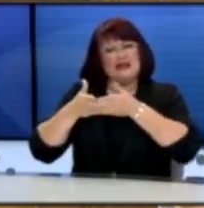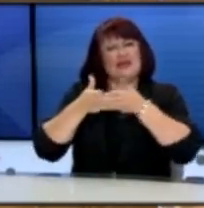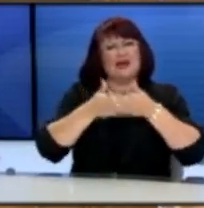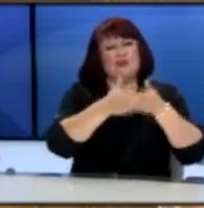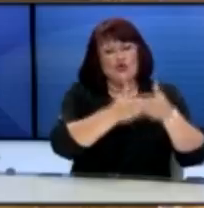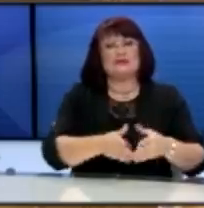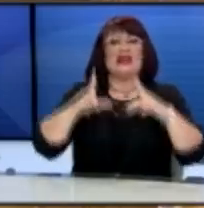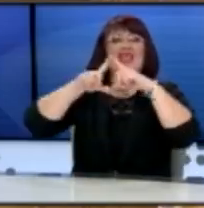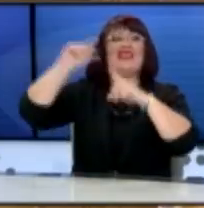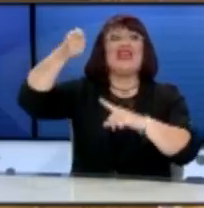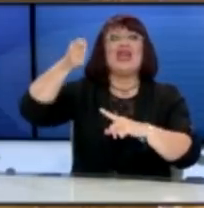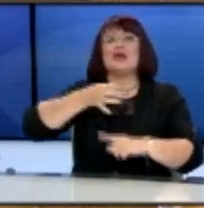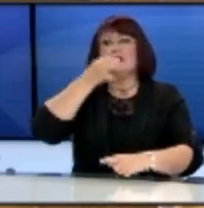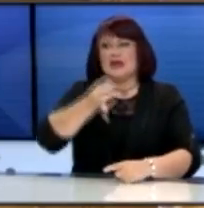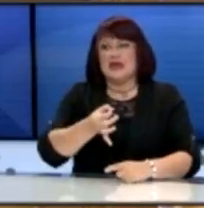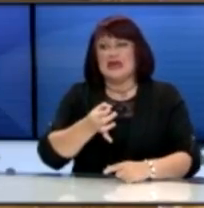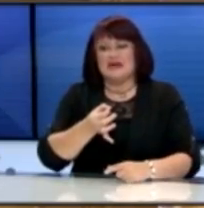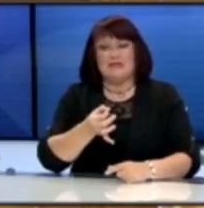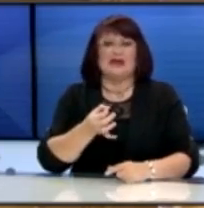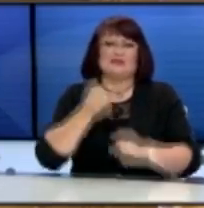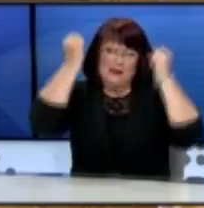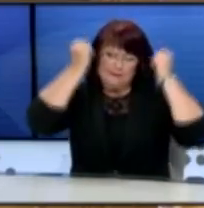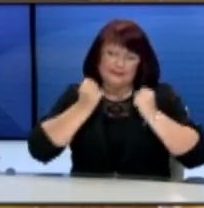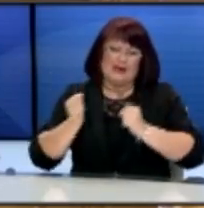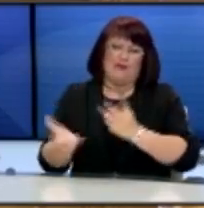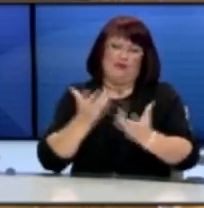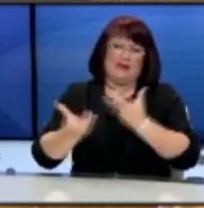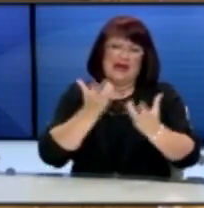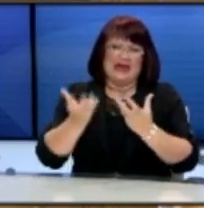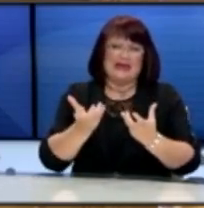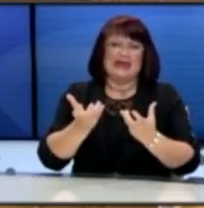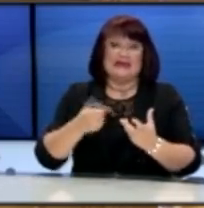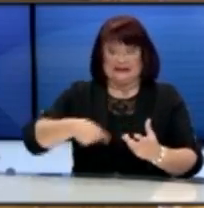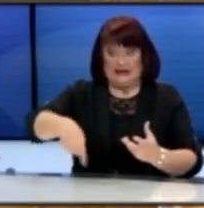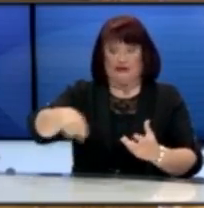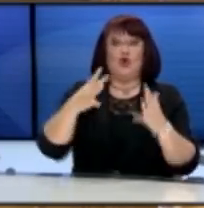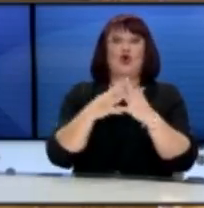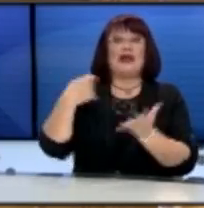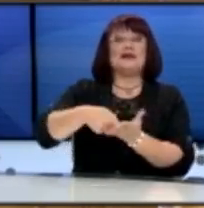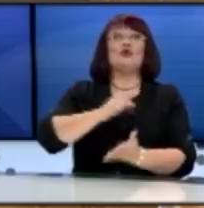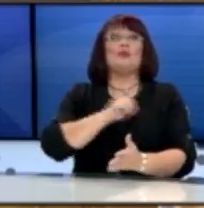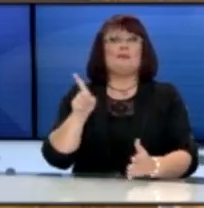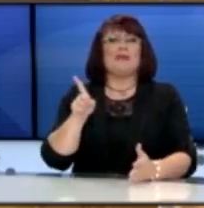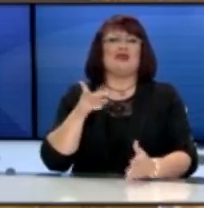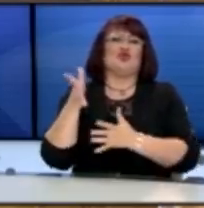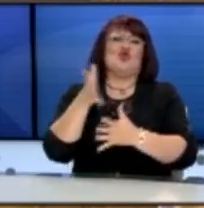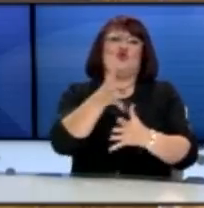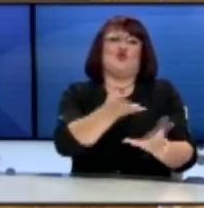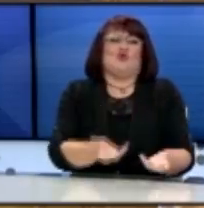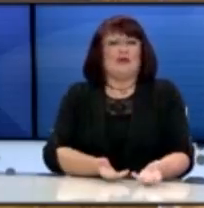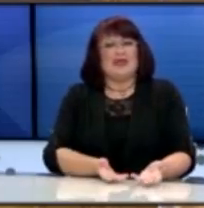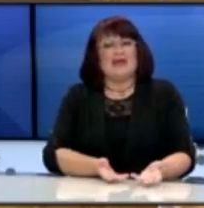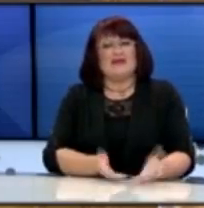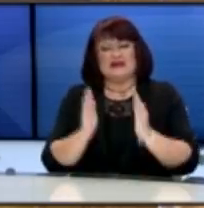της ΔΕΗ που δίνει το δικαίωμα στους πληττόμενους να μην πληρώσουν τον τρέχοντα λογαριασμό είναι για κοροϊδία.